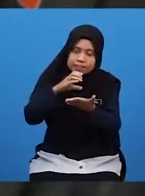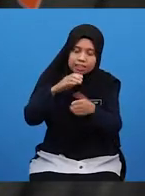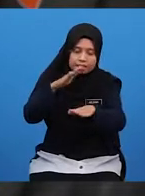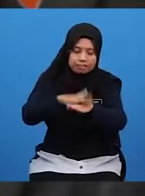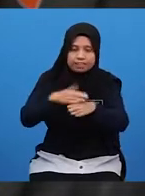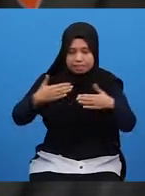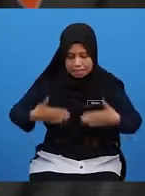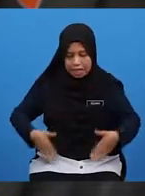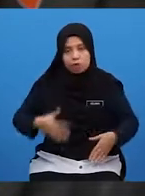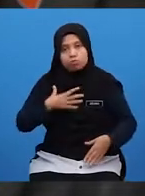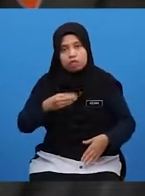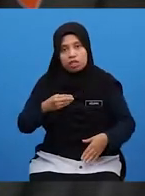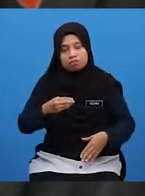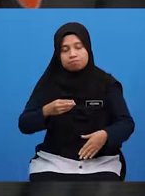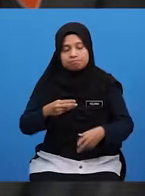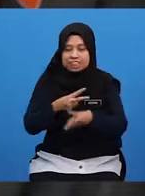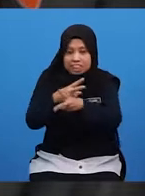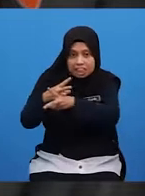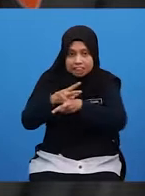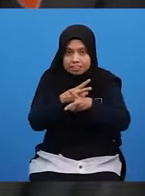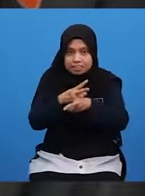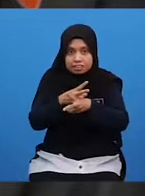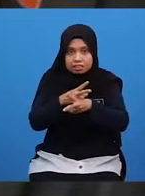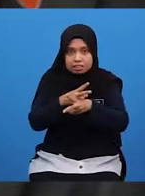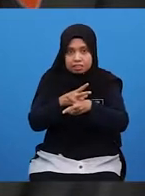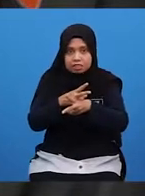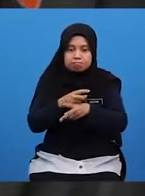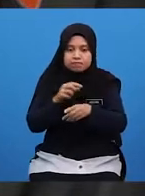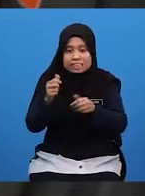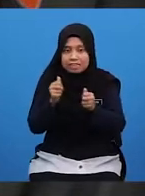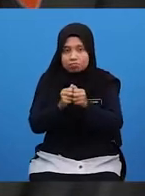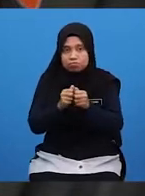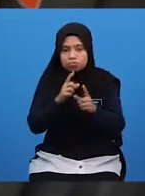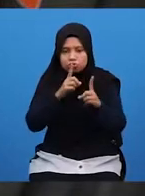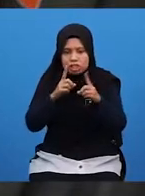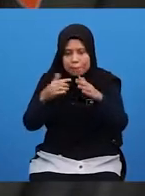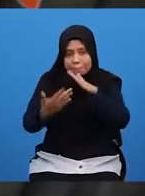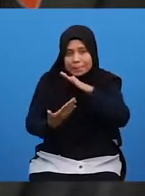putih. Hati-hati ya, murid-murid, dengan lilin panas.